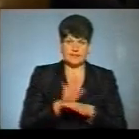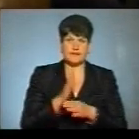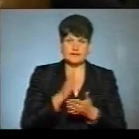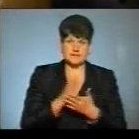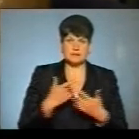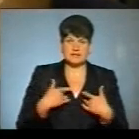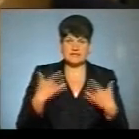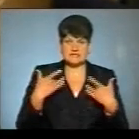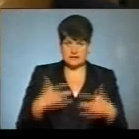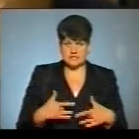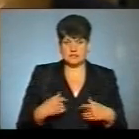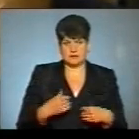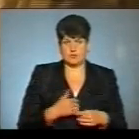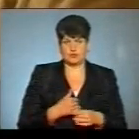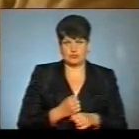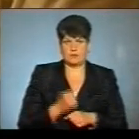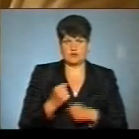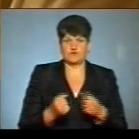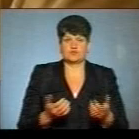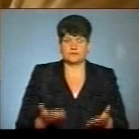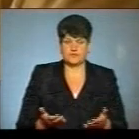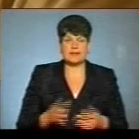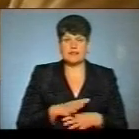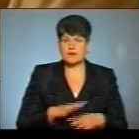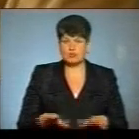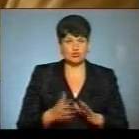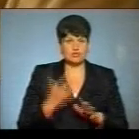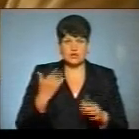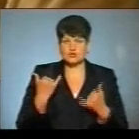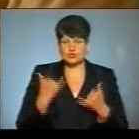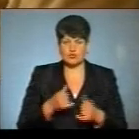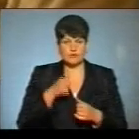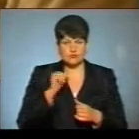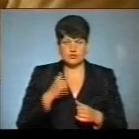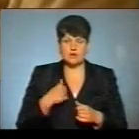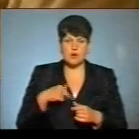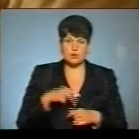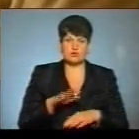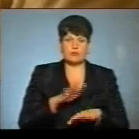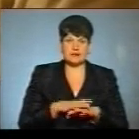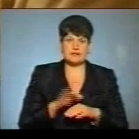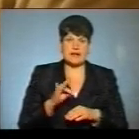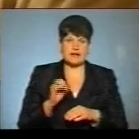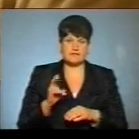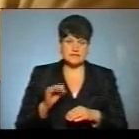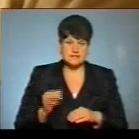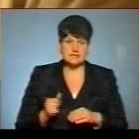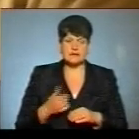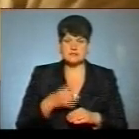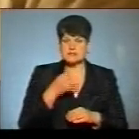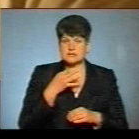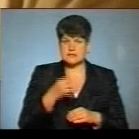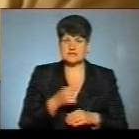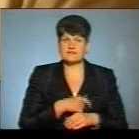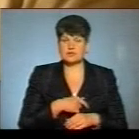мене звільнили, я стою на біржу працевлаштування. Не було черги ні вчора, ні сьогодні, я вже 2 рази, бо я ходив в банк за реквізитами. А сказав